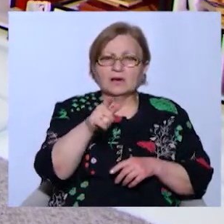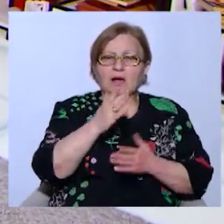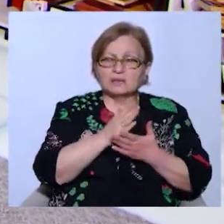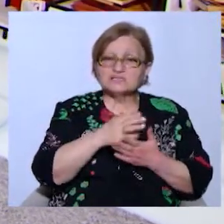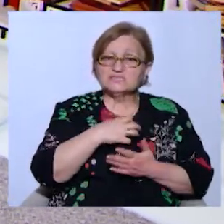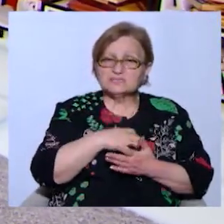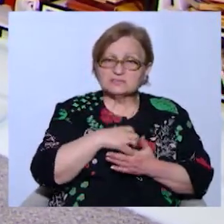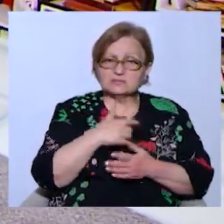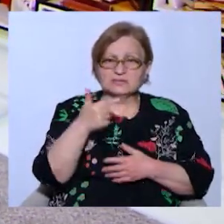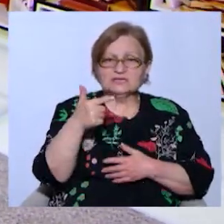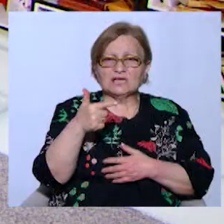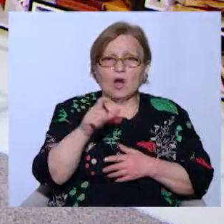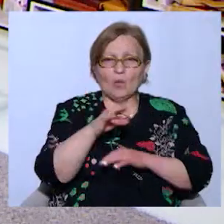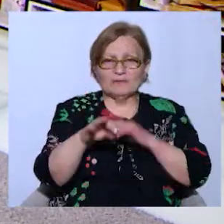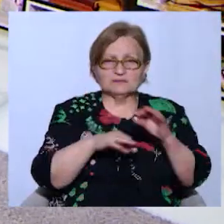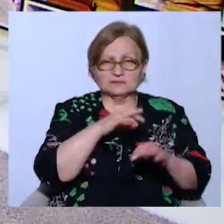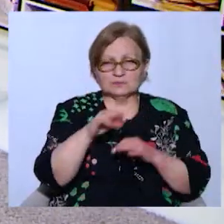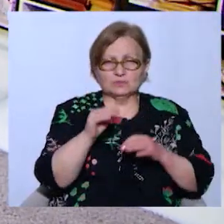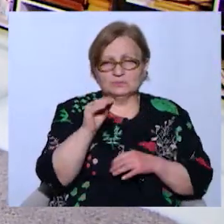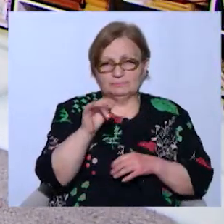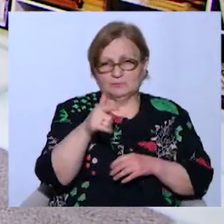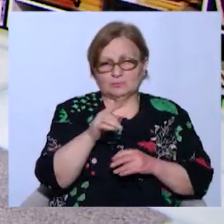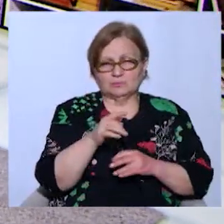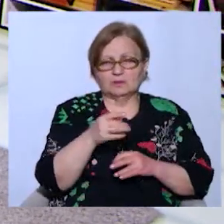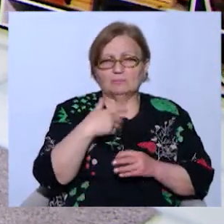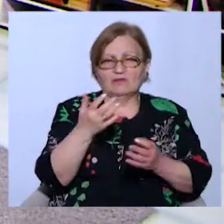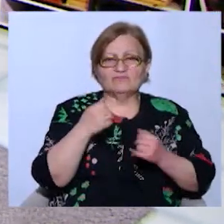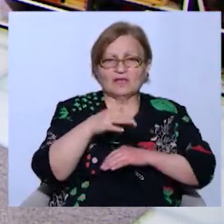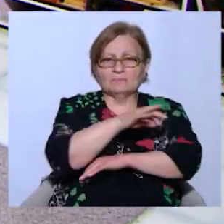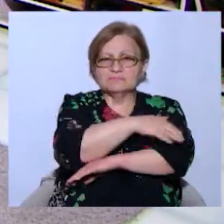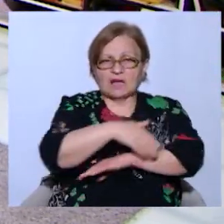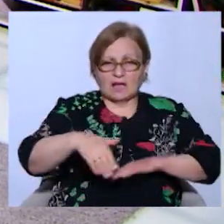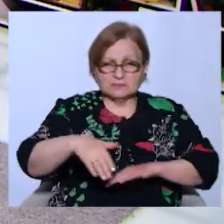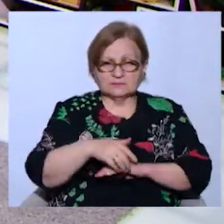ძირითადი გეომეტრიული ფიგურა. ვიღებ ახაზავს